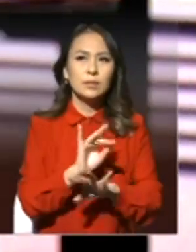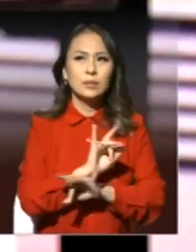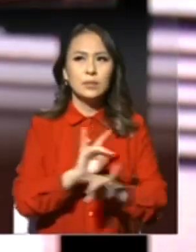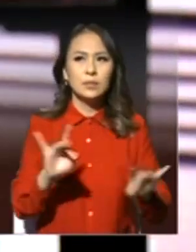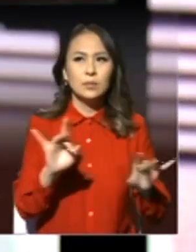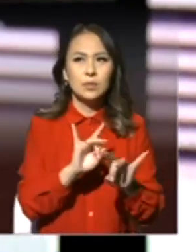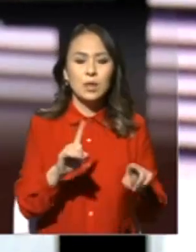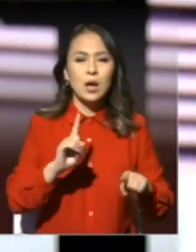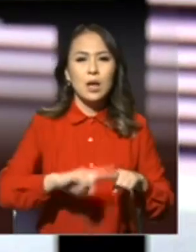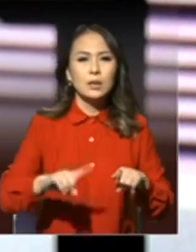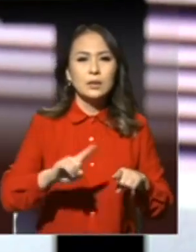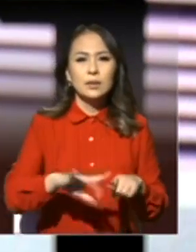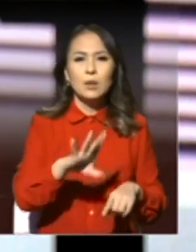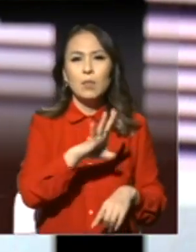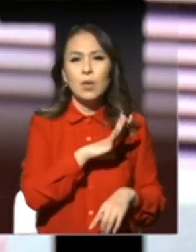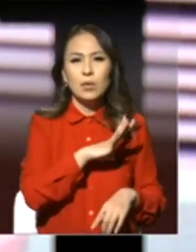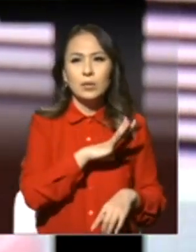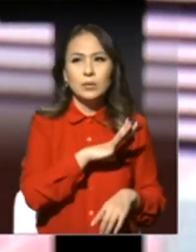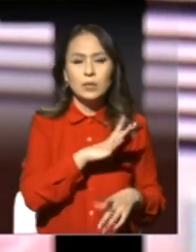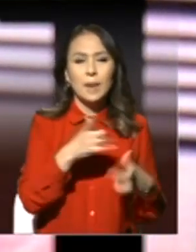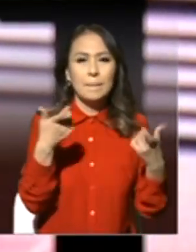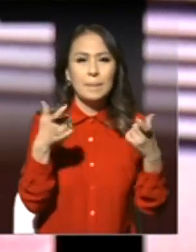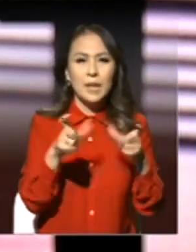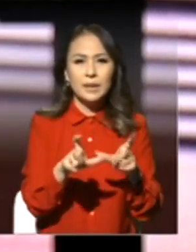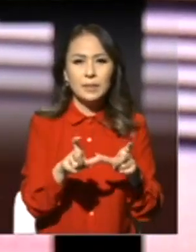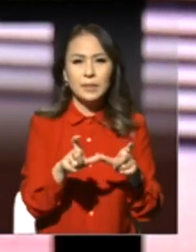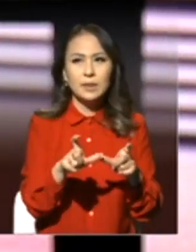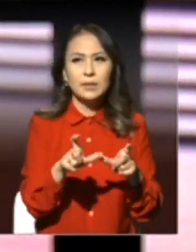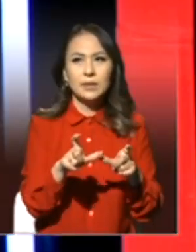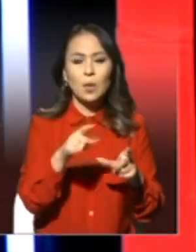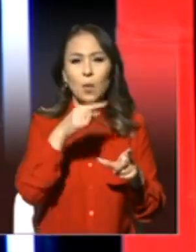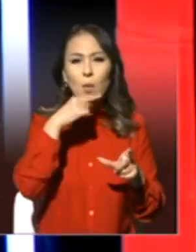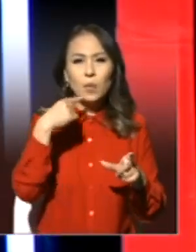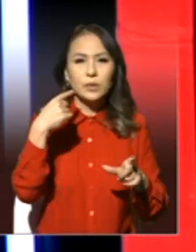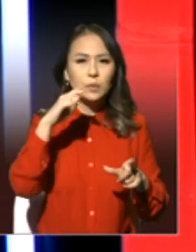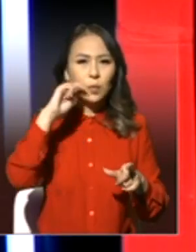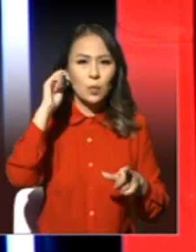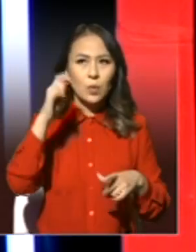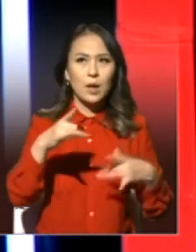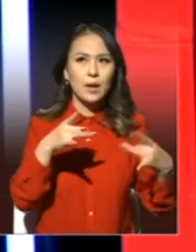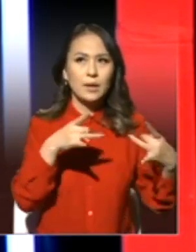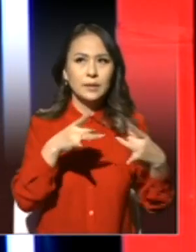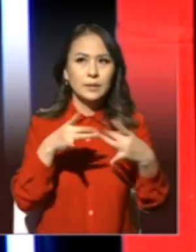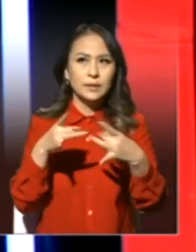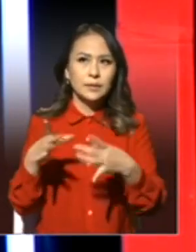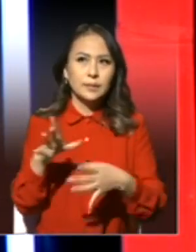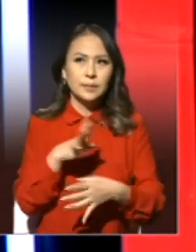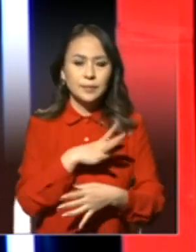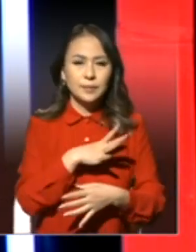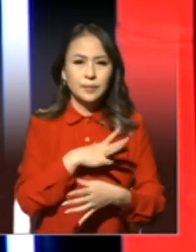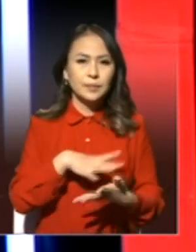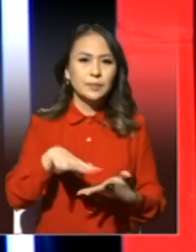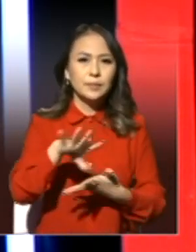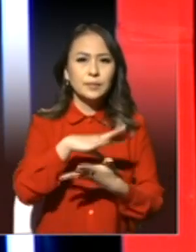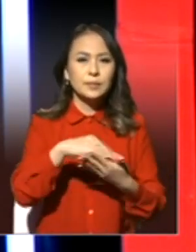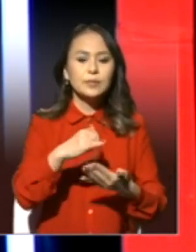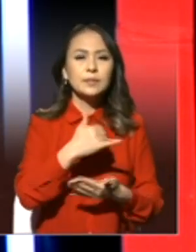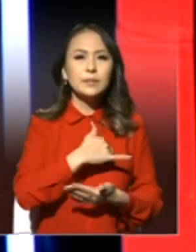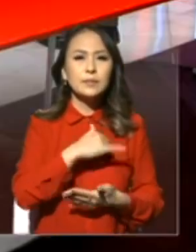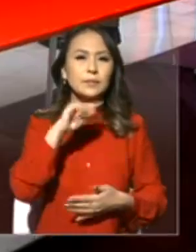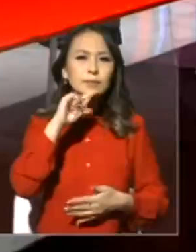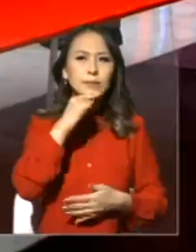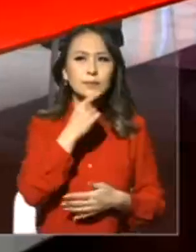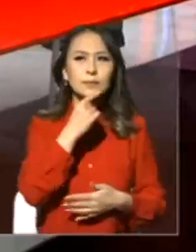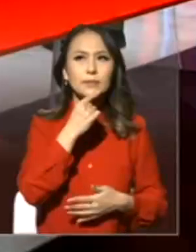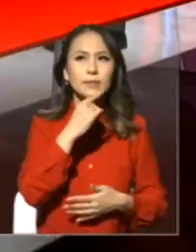жаңағы алдымыздағы болған пандемия деп атырмыз, Ресей Украина арасындағы қақтығыстар деп атырмыз, бұлардың барлығы да біздің